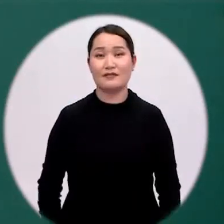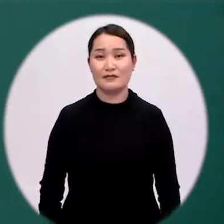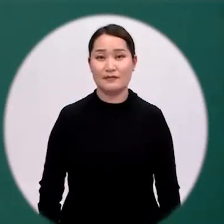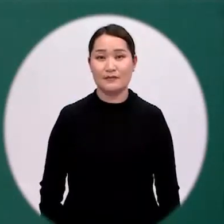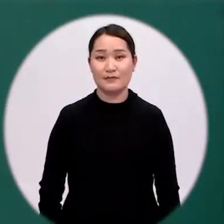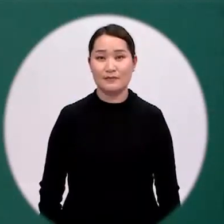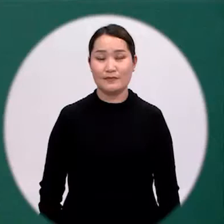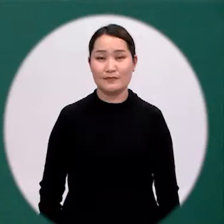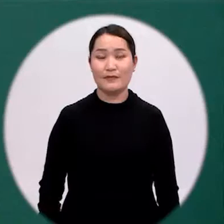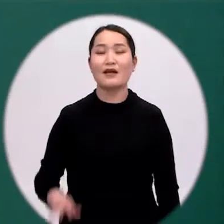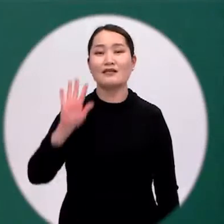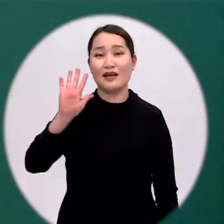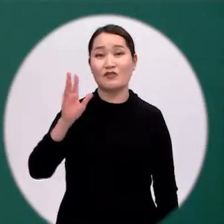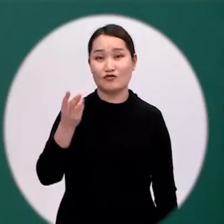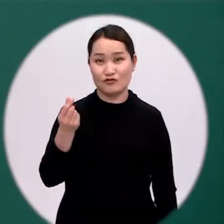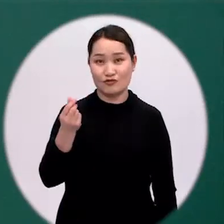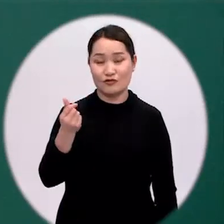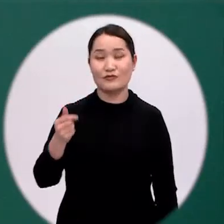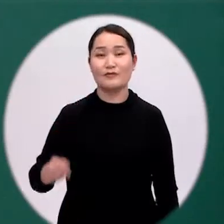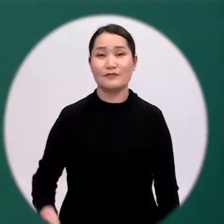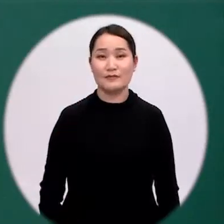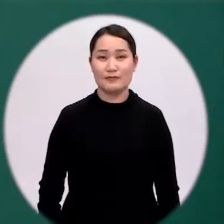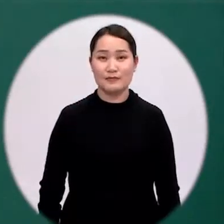хэдэн төгрөгтэй болов? 5 төгрөгтэй байна.